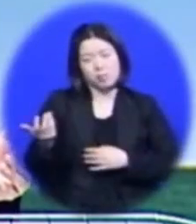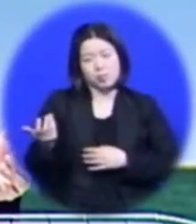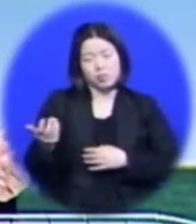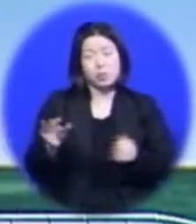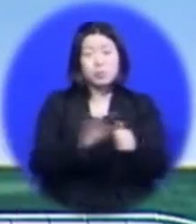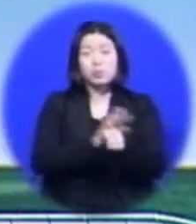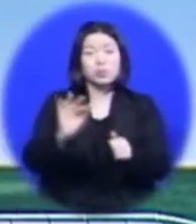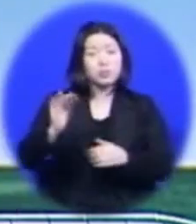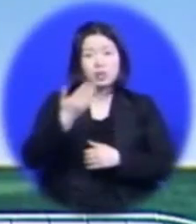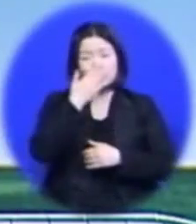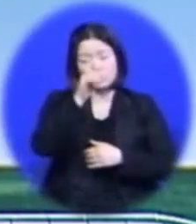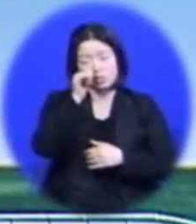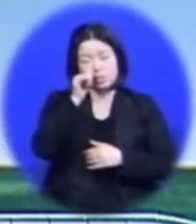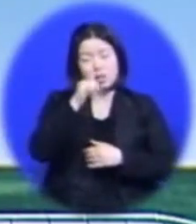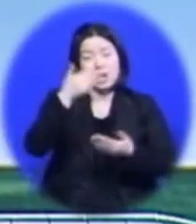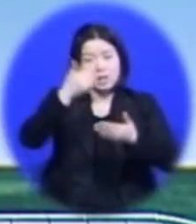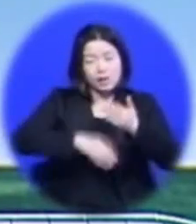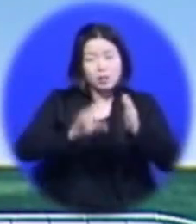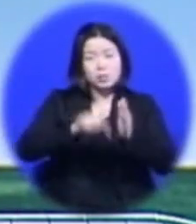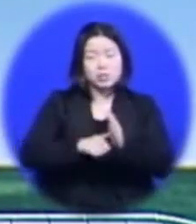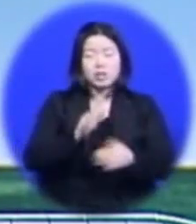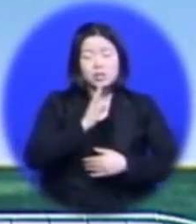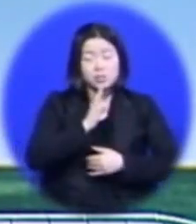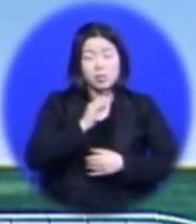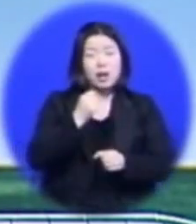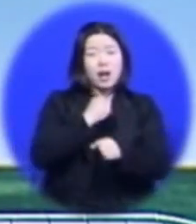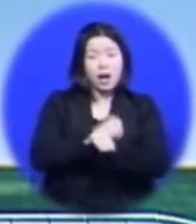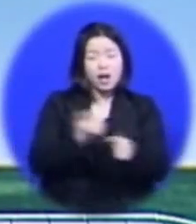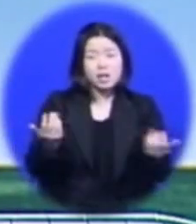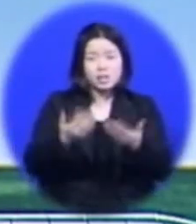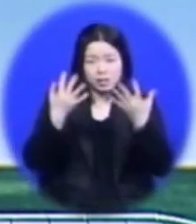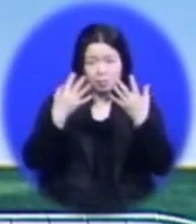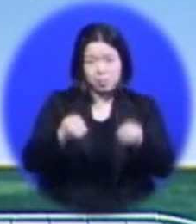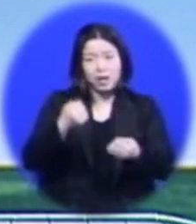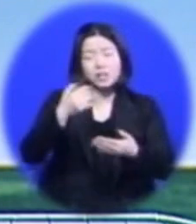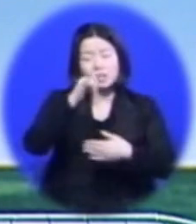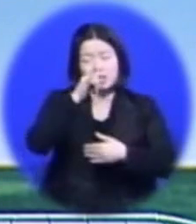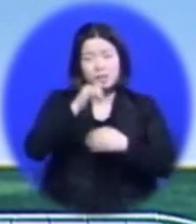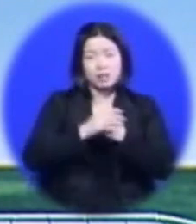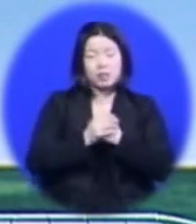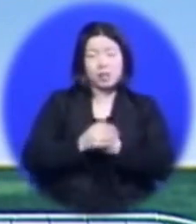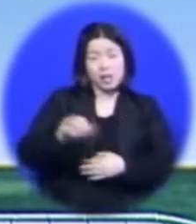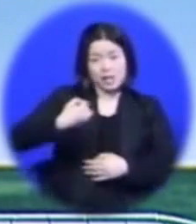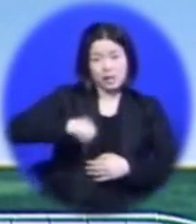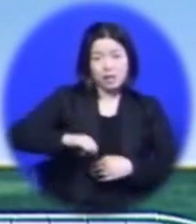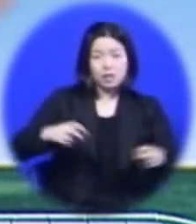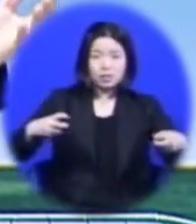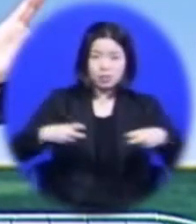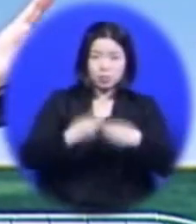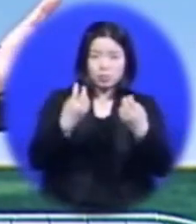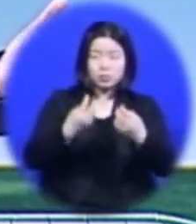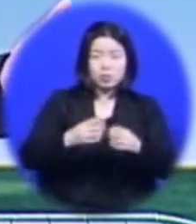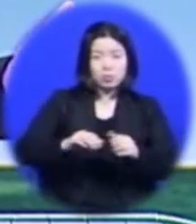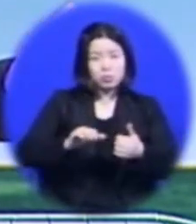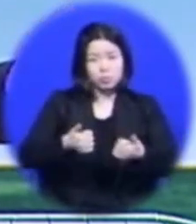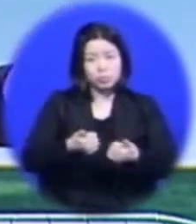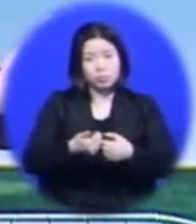같다. 남은 시간 정말 할 일이 많이 있구나. 딸을 교통사고로